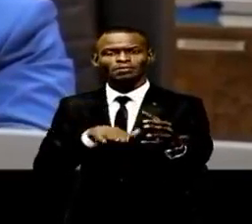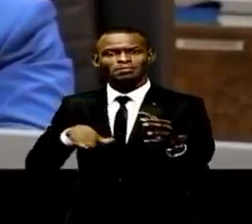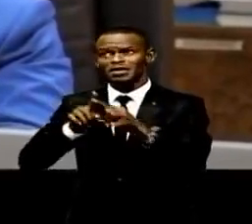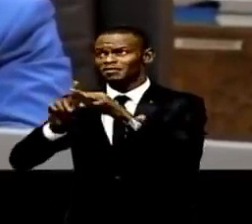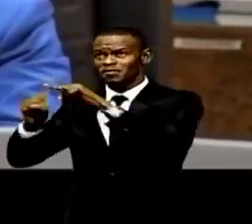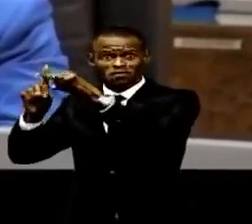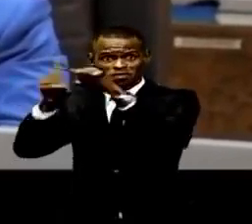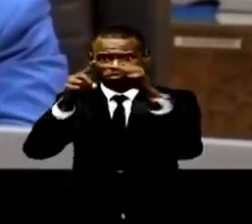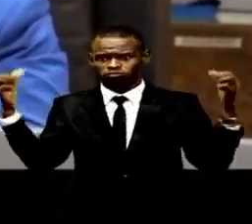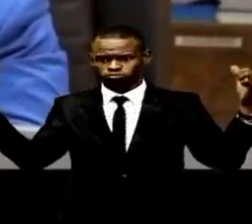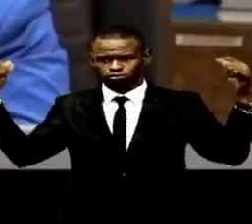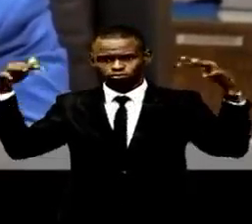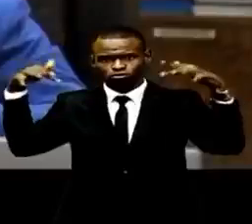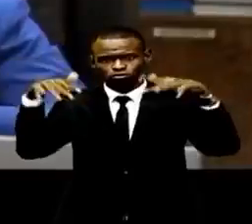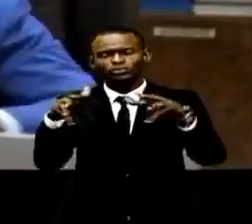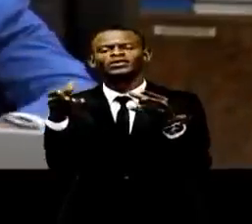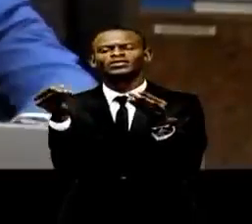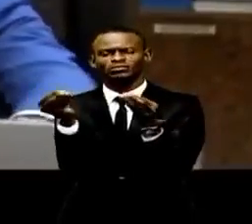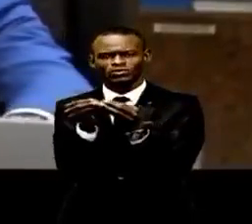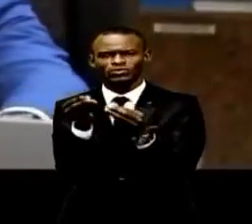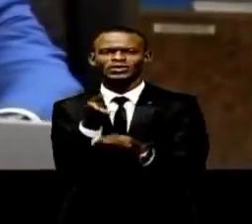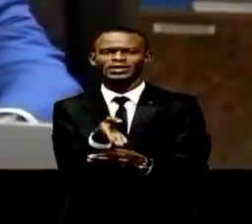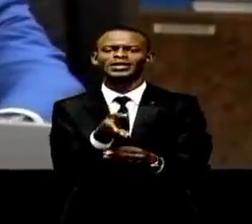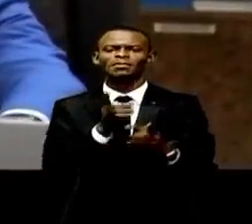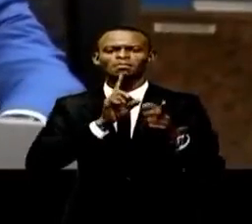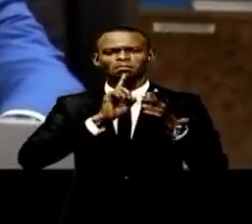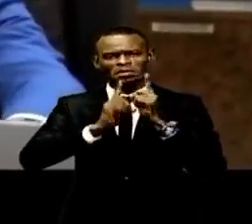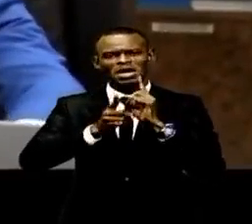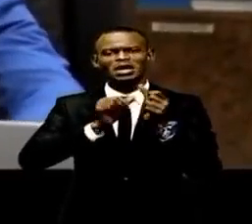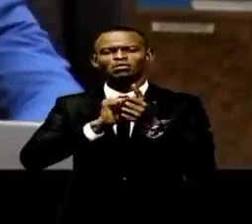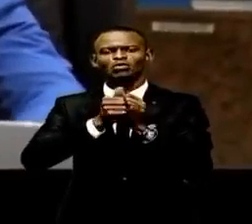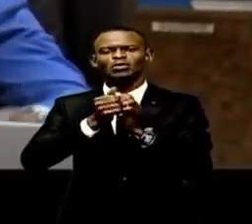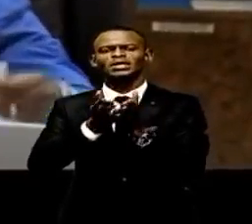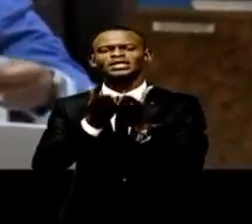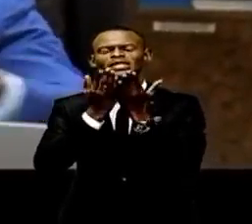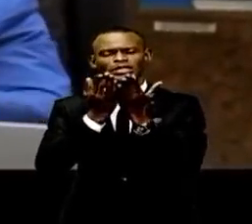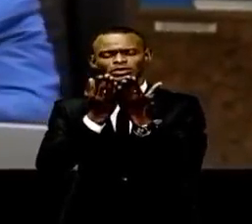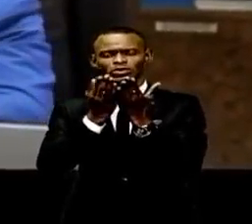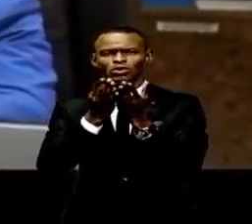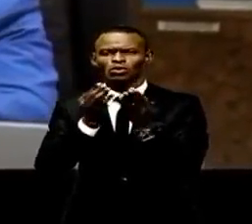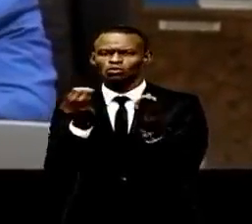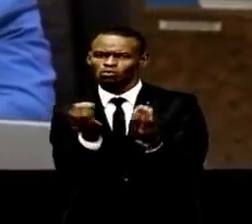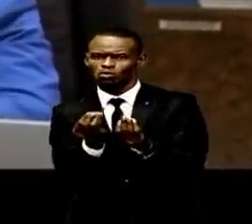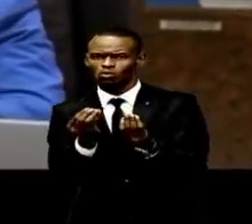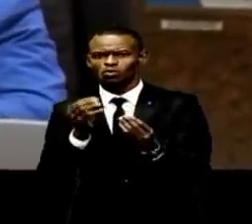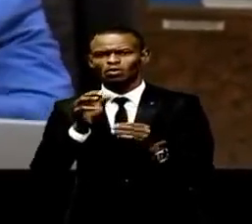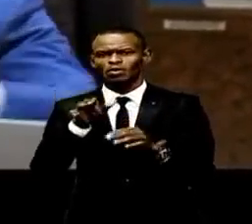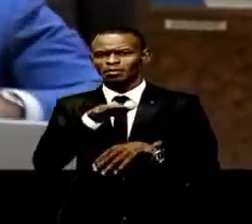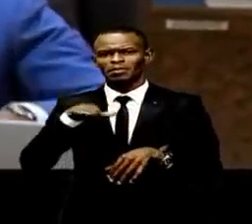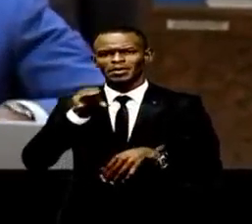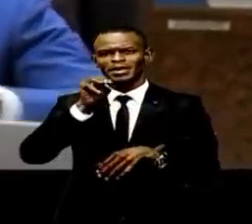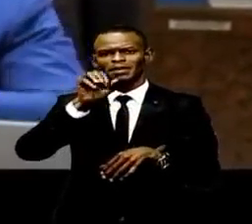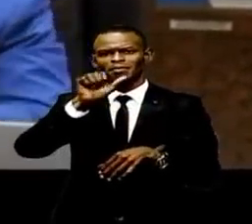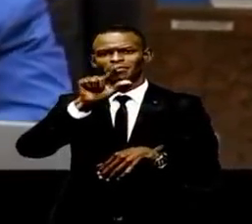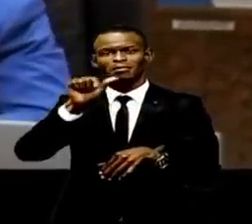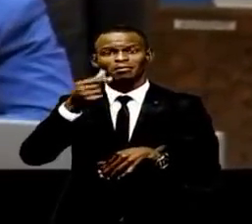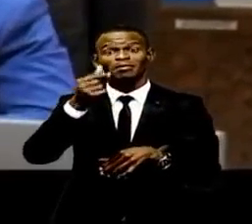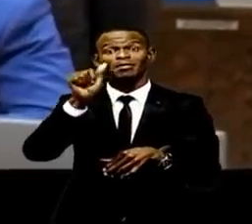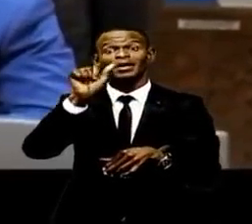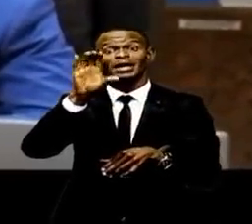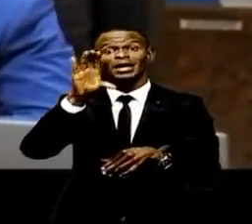Madagascar. Étant un espace francophone d'intégration régionale, et ce par l'enseignement supérieur et la recherche